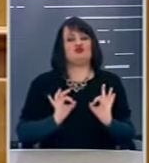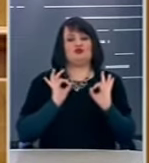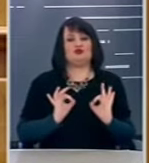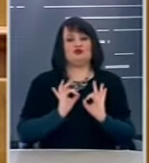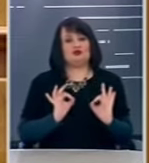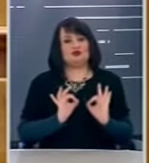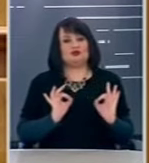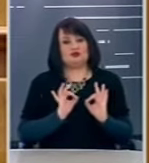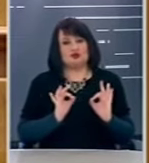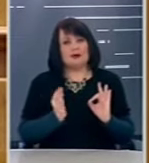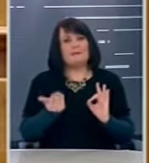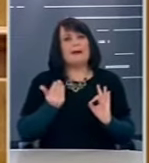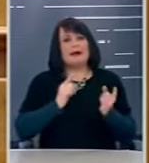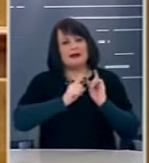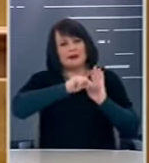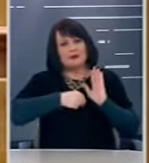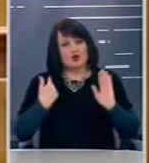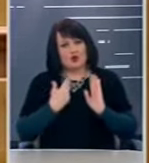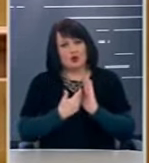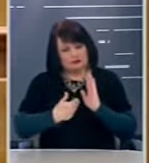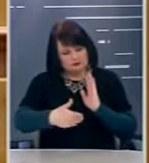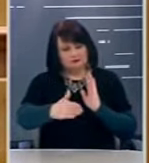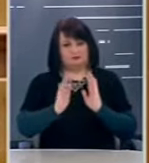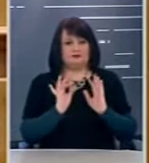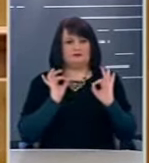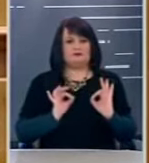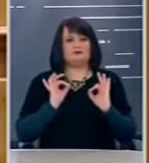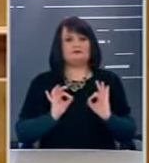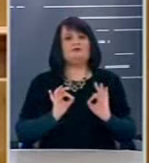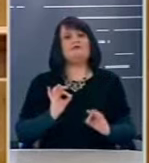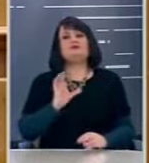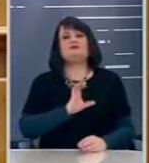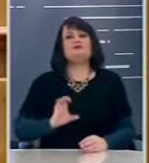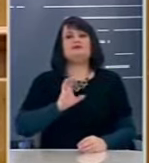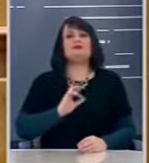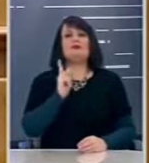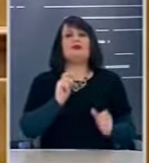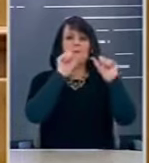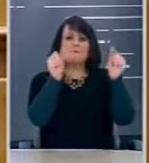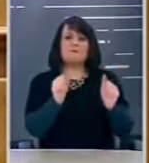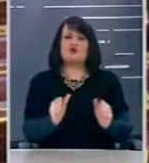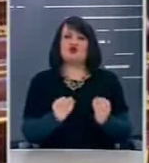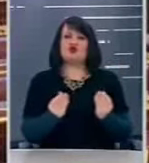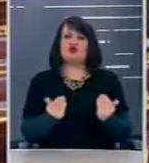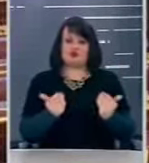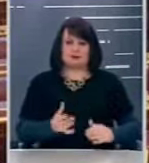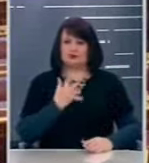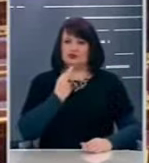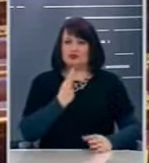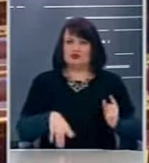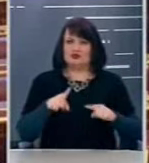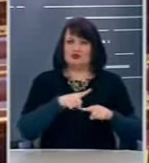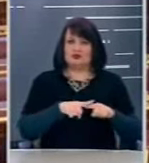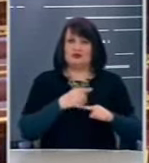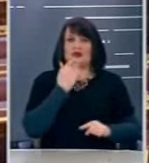το τέλος του τρέχοντος προγράμματος και πάντα στη βάση του ευρωπαϊκού κοινωνικού μοντέλου. Διότι η Ελλάδα δεν μπορεί να